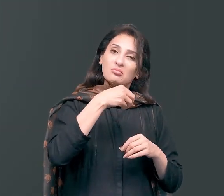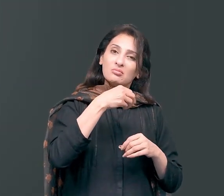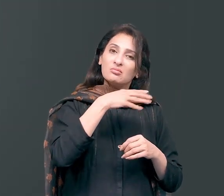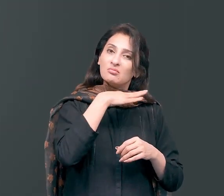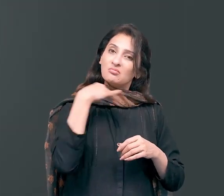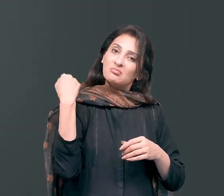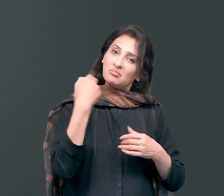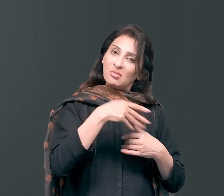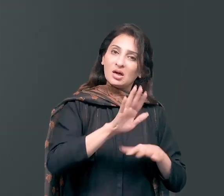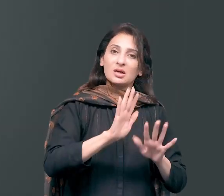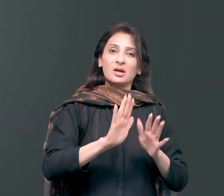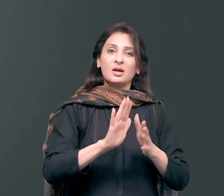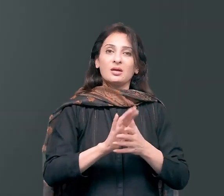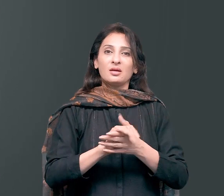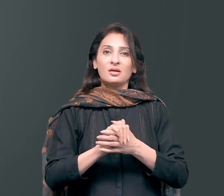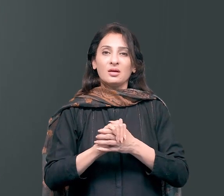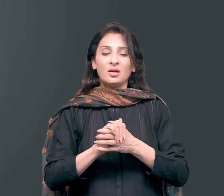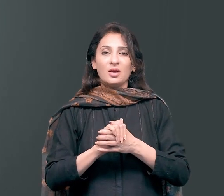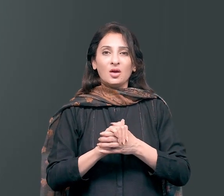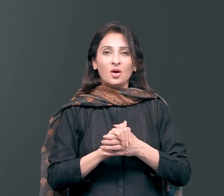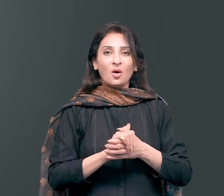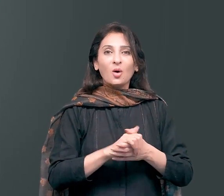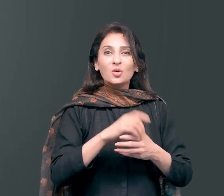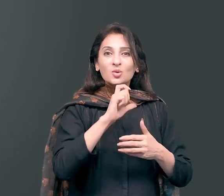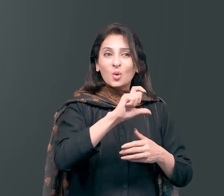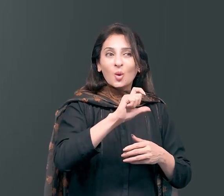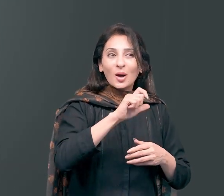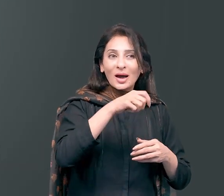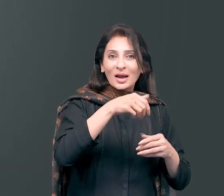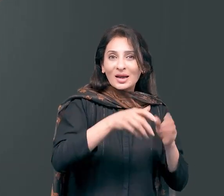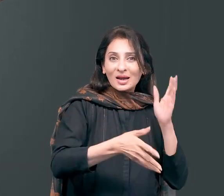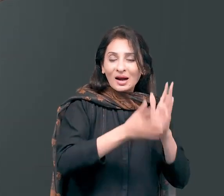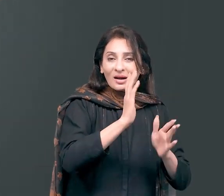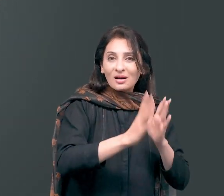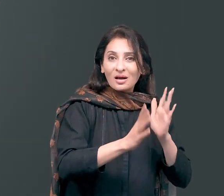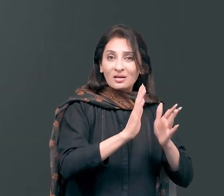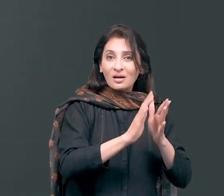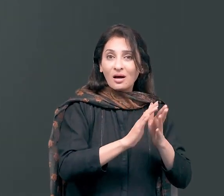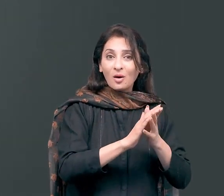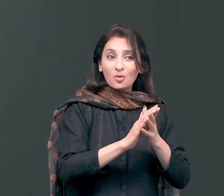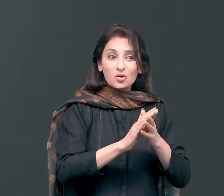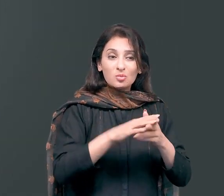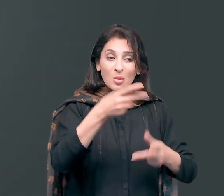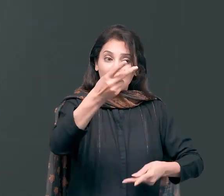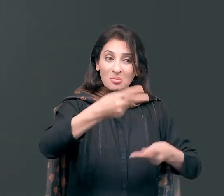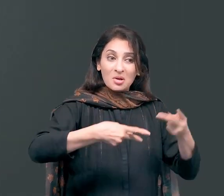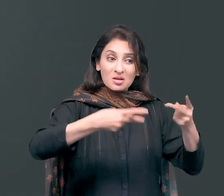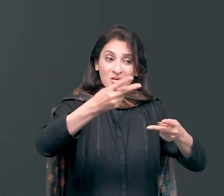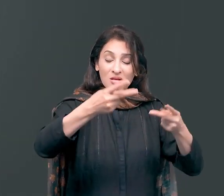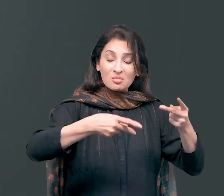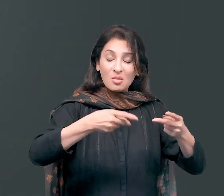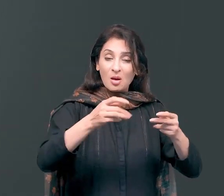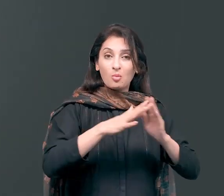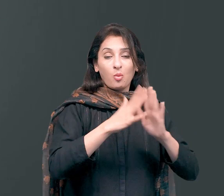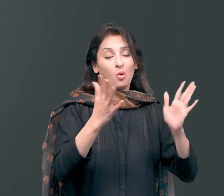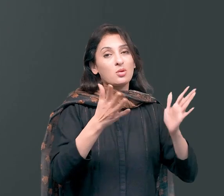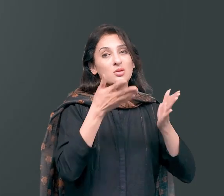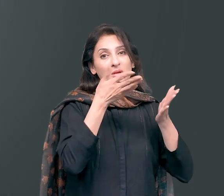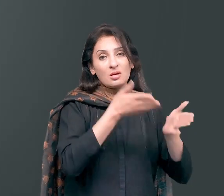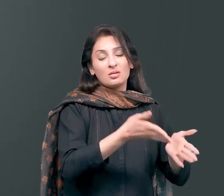تھی۔ کلکتہ تو شہر ہی بلکہ ہندو بنیاں کا تھا، سرمایہ داروں کا تھا، ساہوکاروں کا تھا،